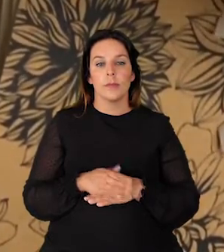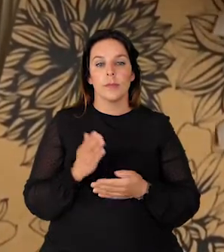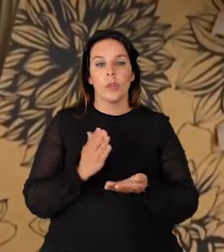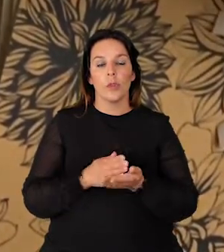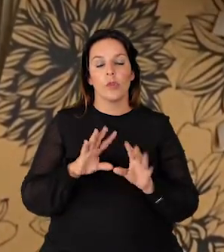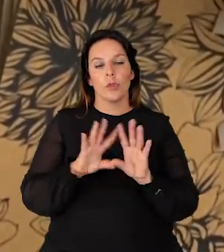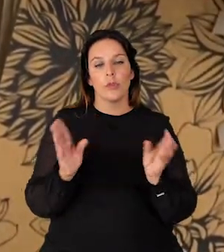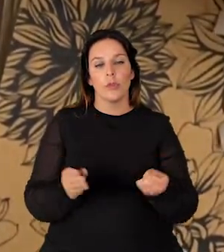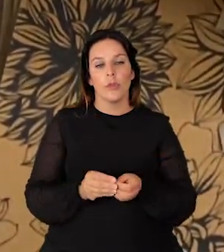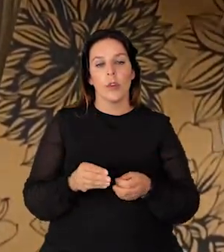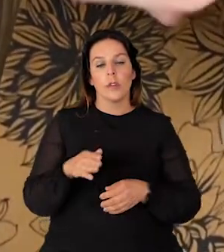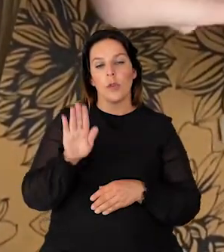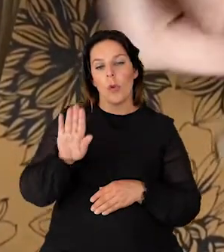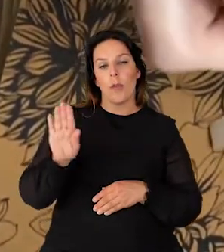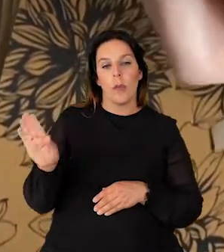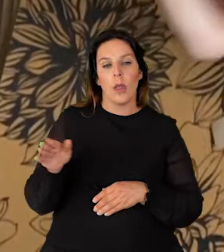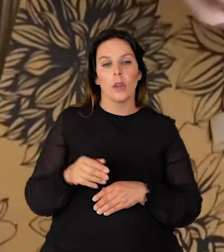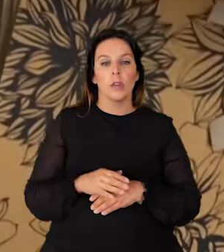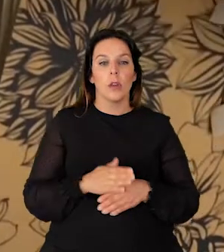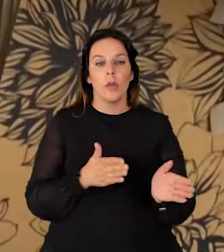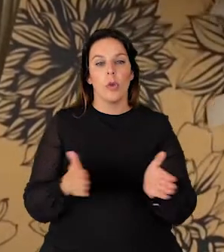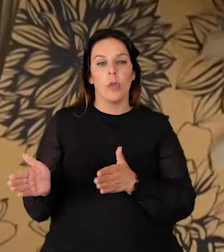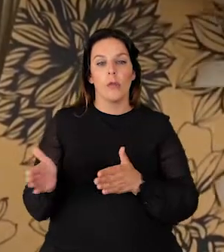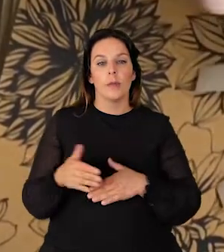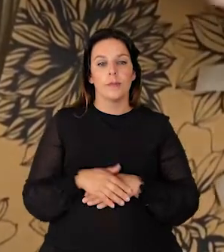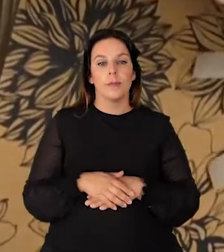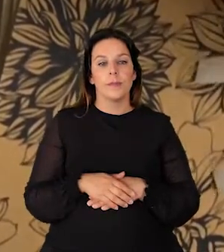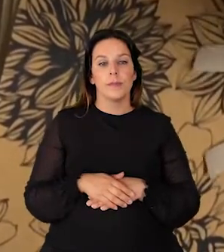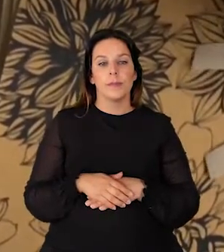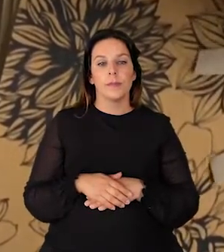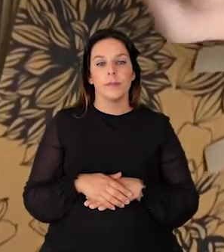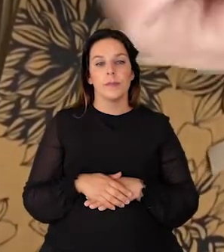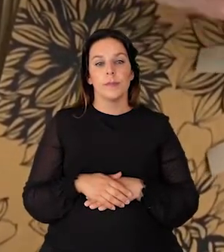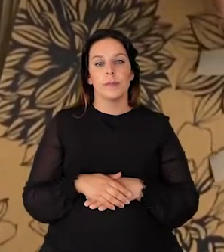I już wszystkie elementy rakiety mamy gotowe.